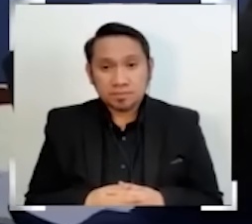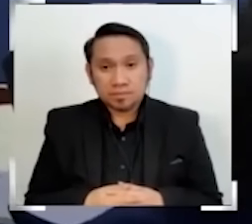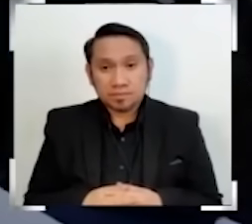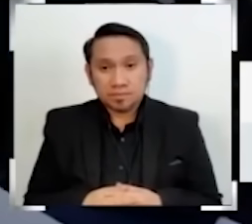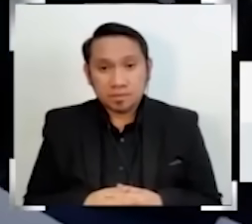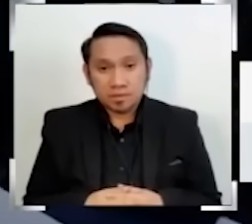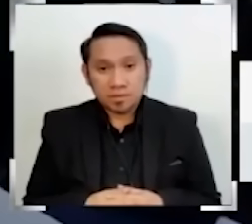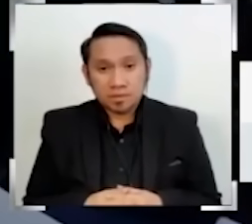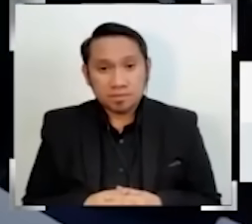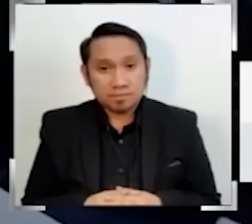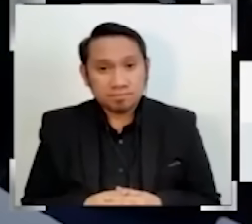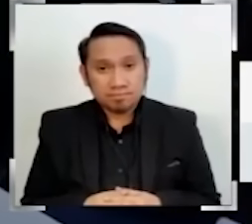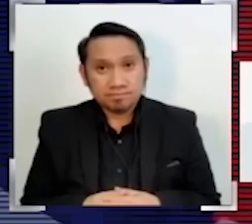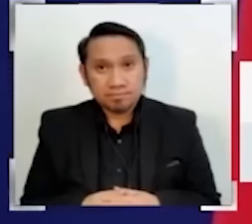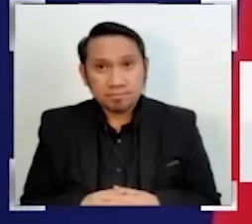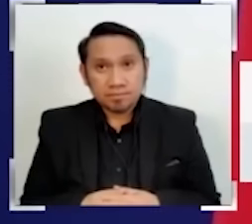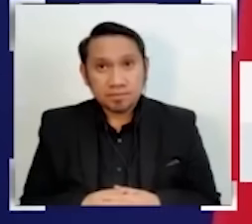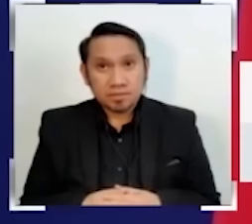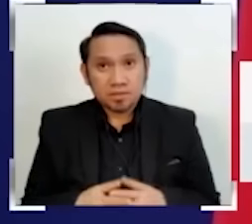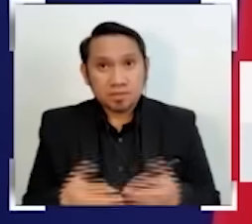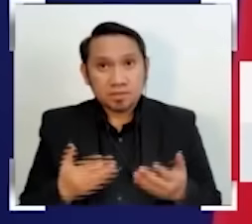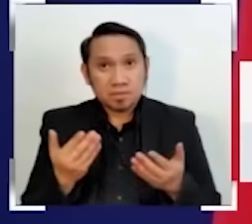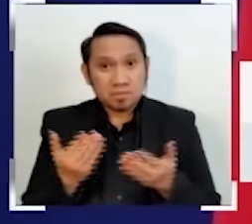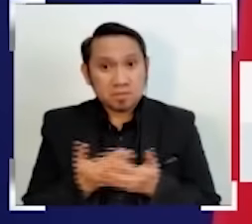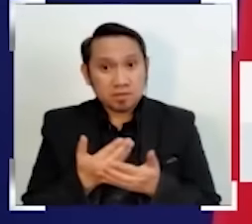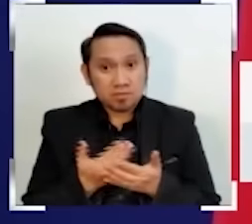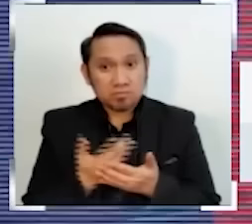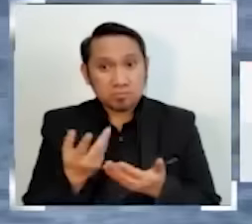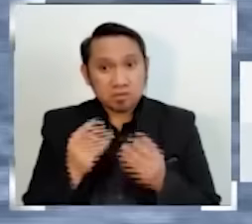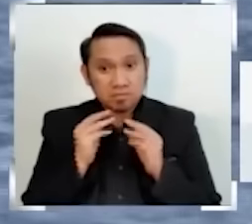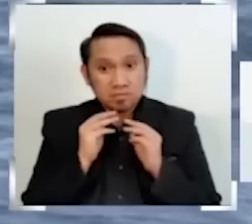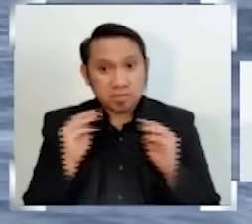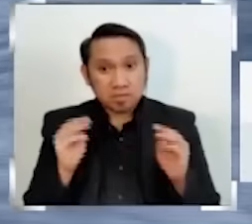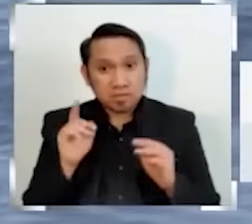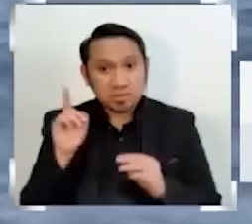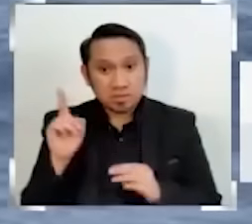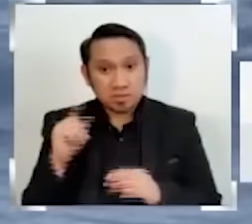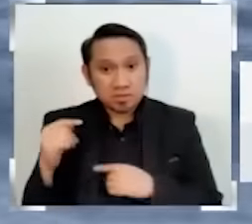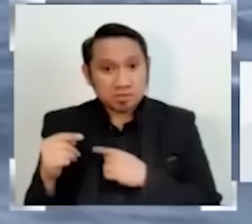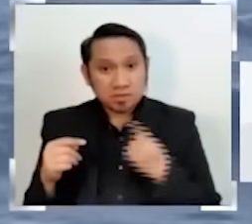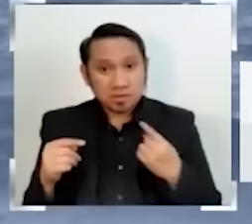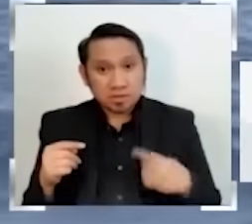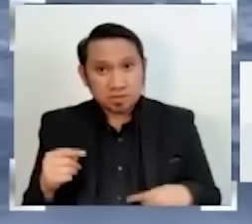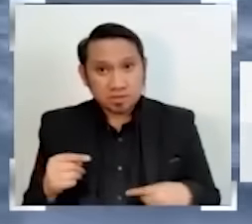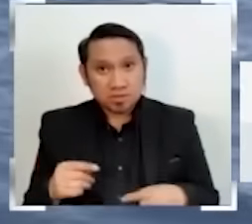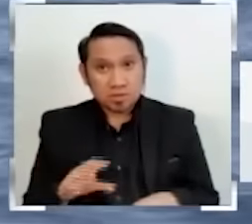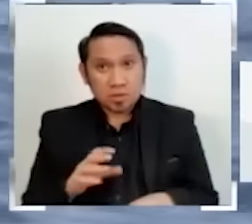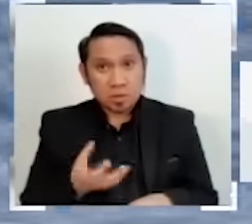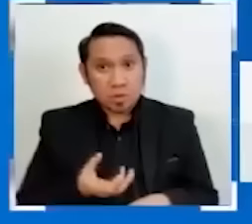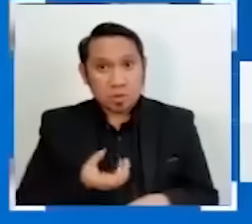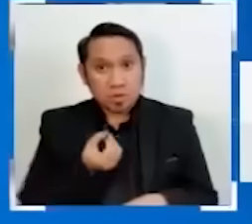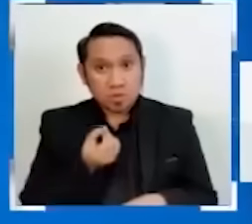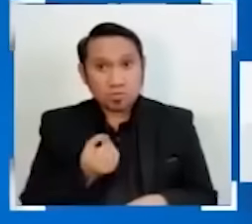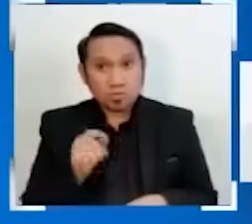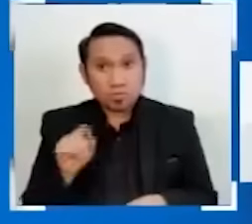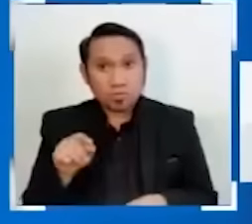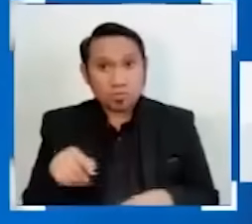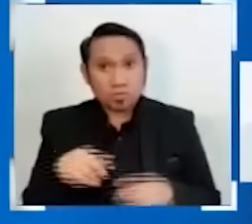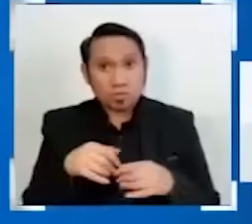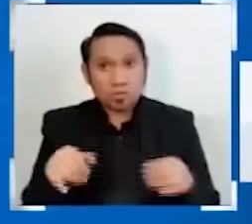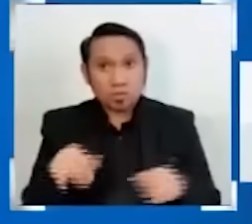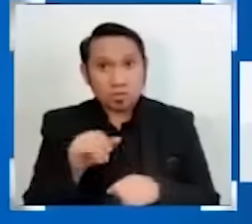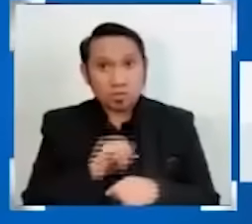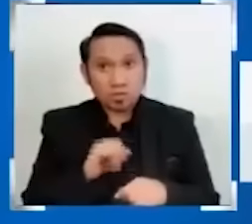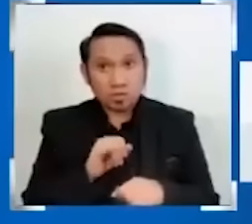Sa gitna ng pinakabagong pahayag ng China Foreign Ministry, na teritoryo raw nila ang Julian Felipe Reef kung saan